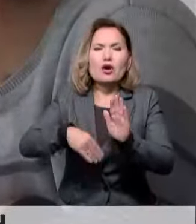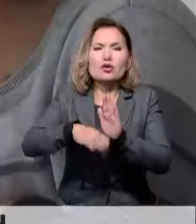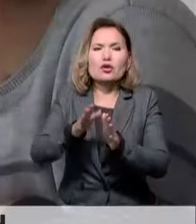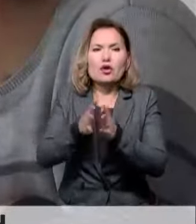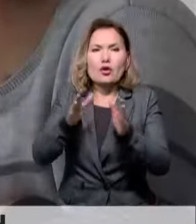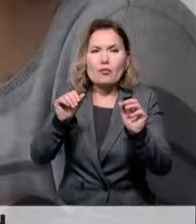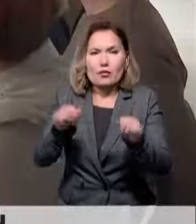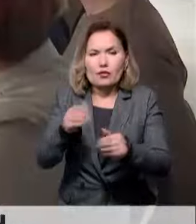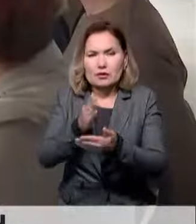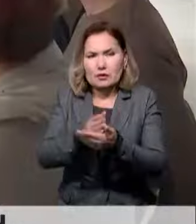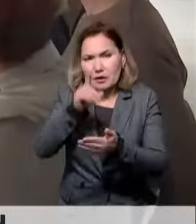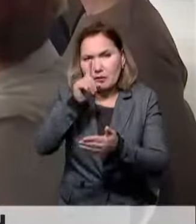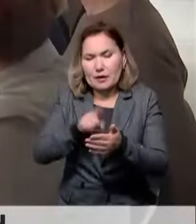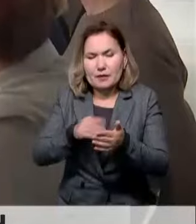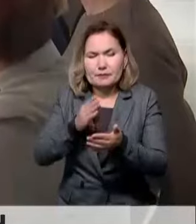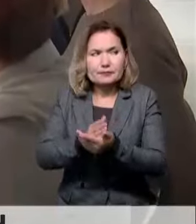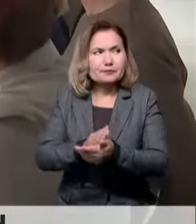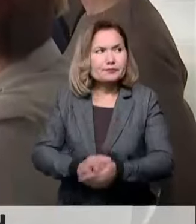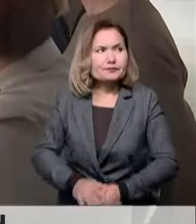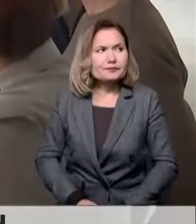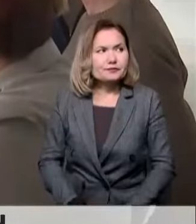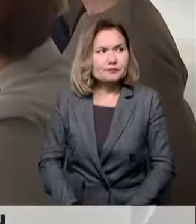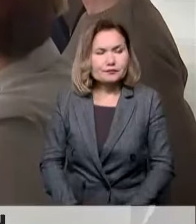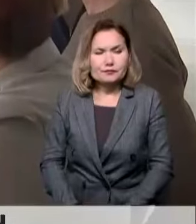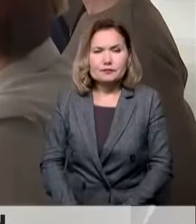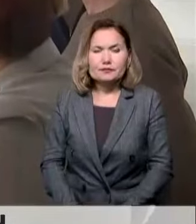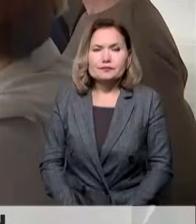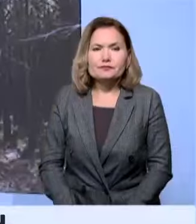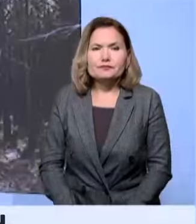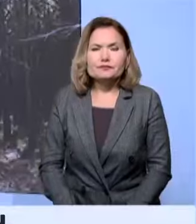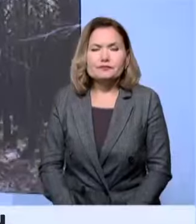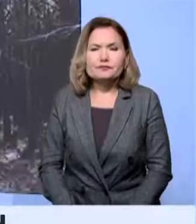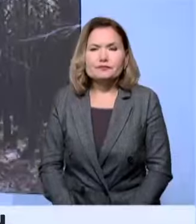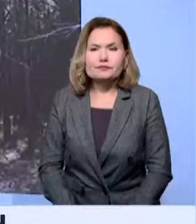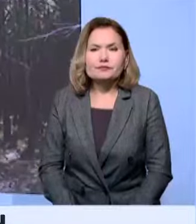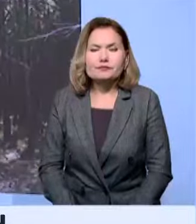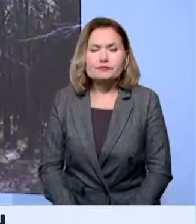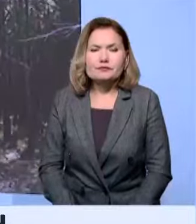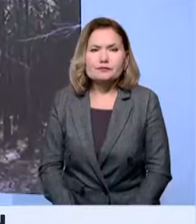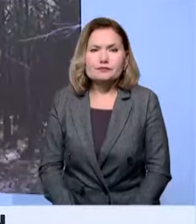мүмкіндік берерине сендіріп отыр. Абзал Балтабаев, Евгений Шинкаренко, Ақмола облысынан 24 KZ.